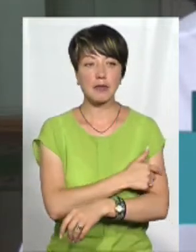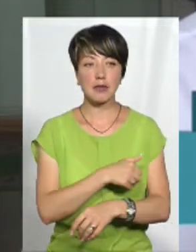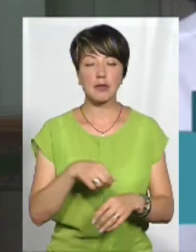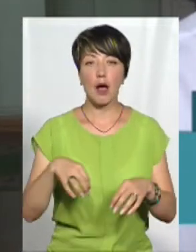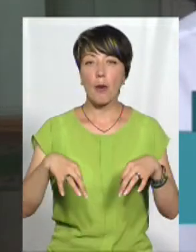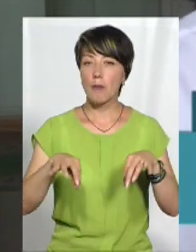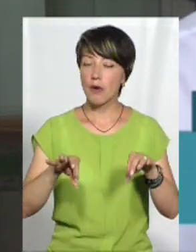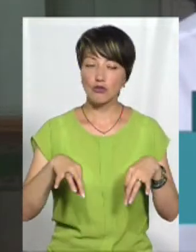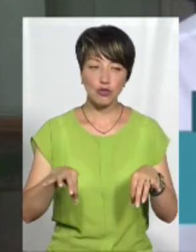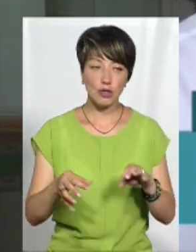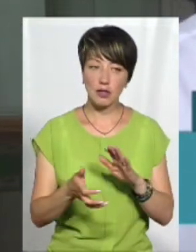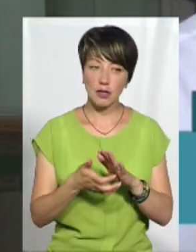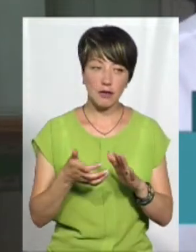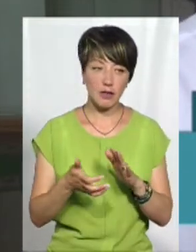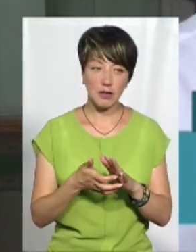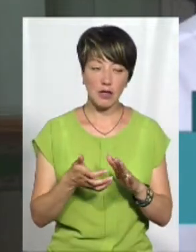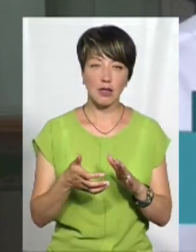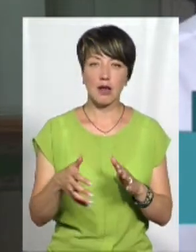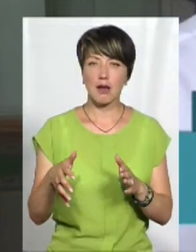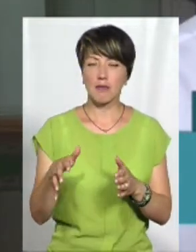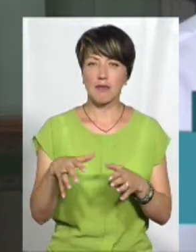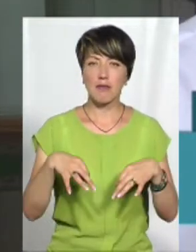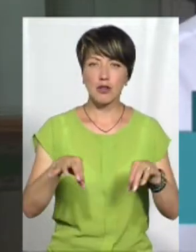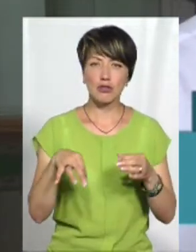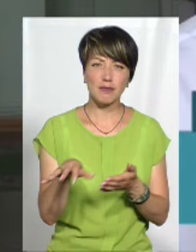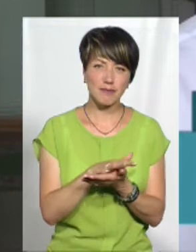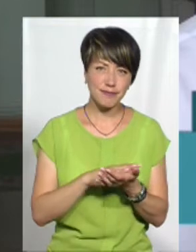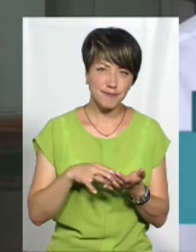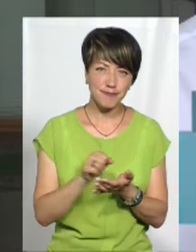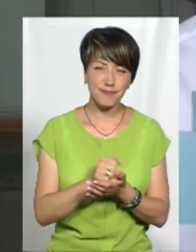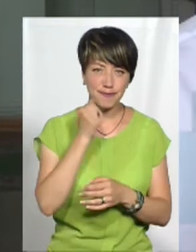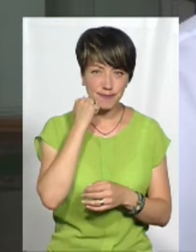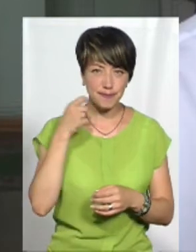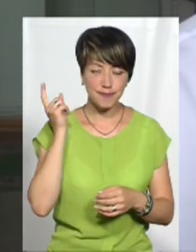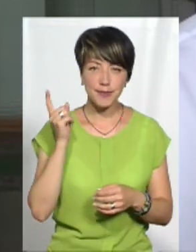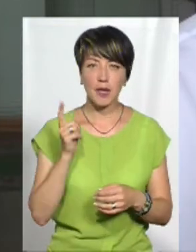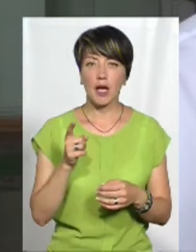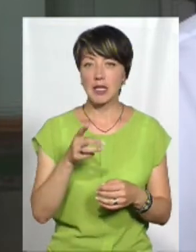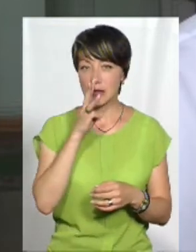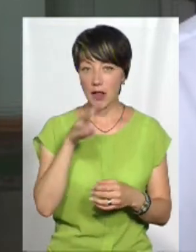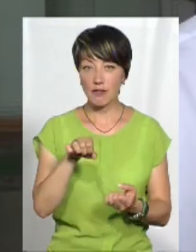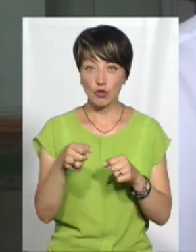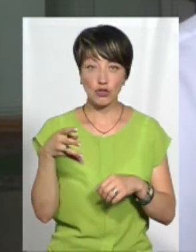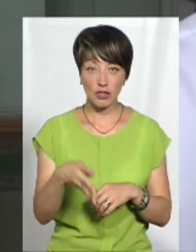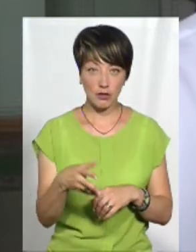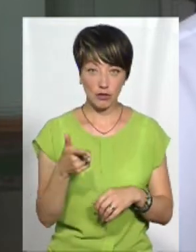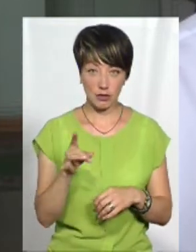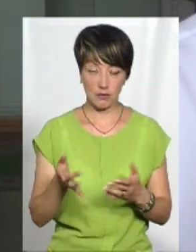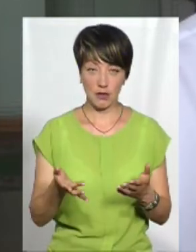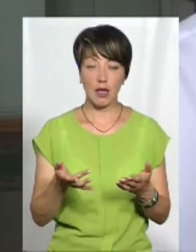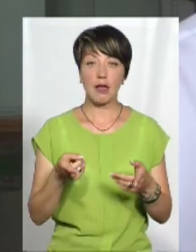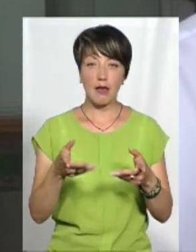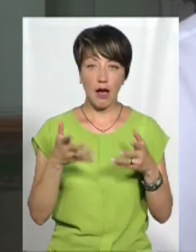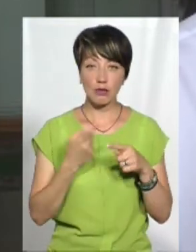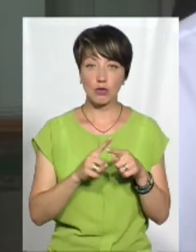не вистачає, машини вбиті, раз, і зарплата сьогодні водія становить 4 тисячі гривень. Ясно,